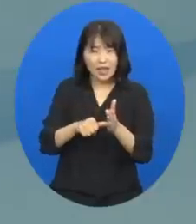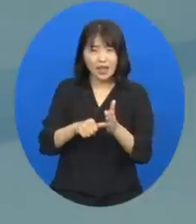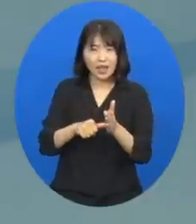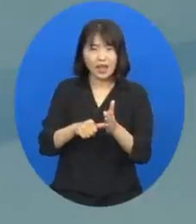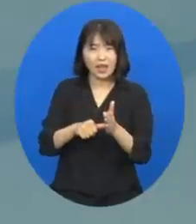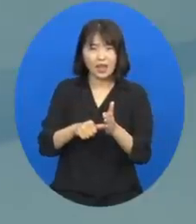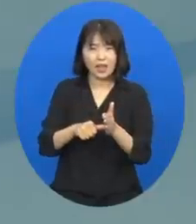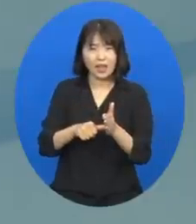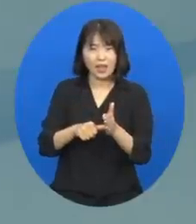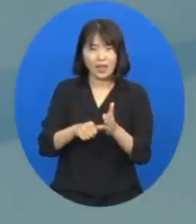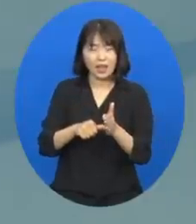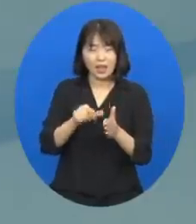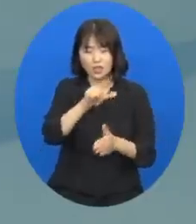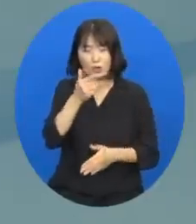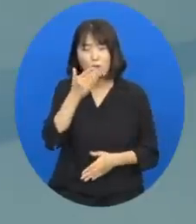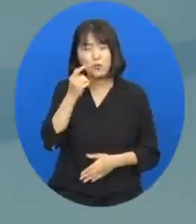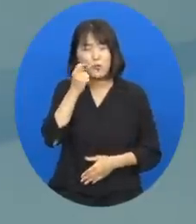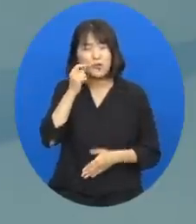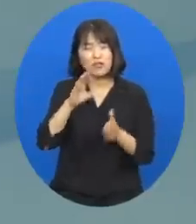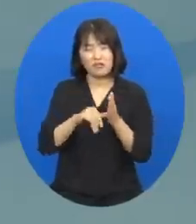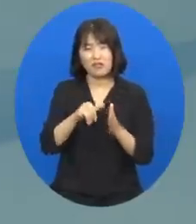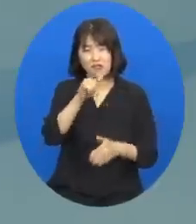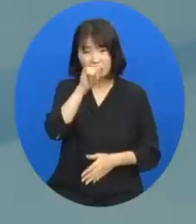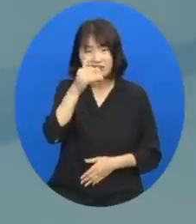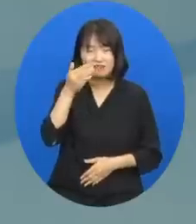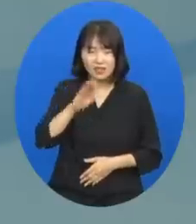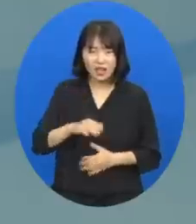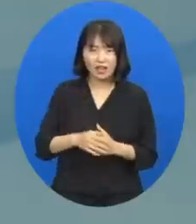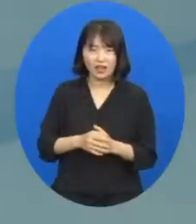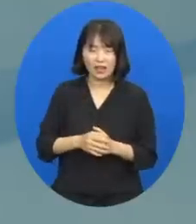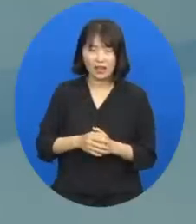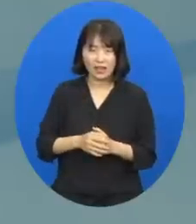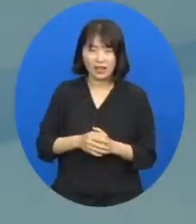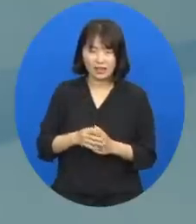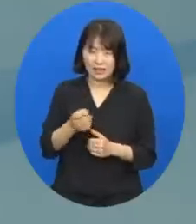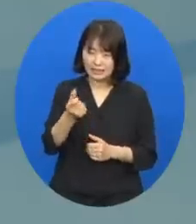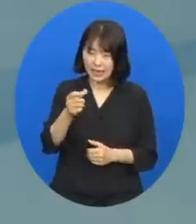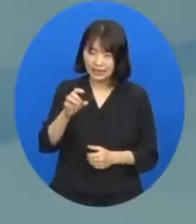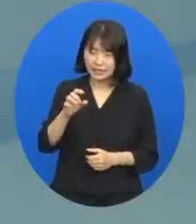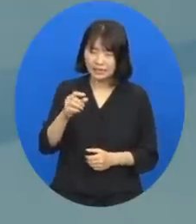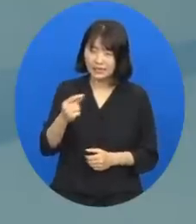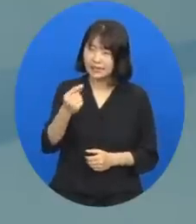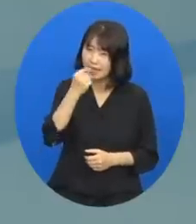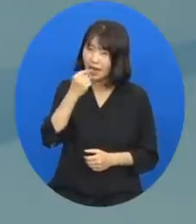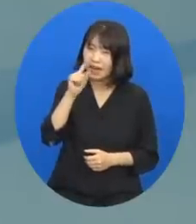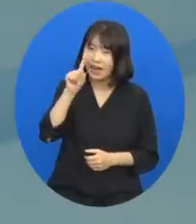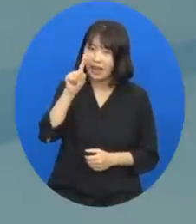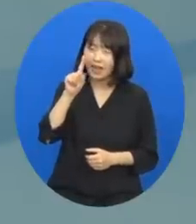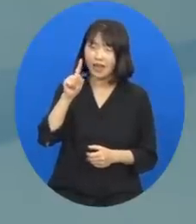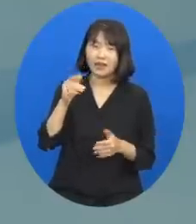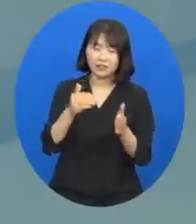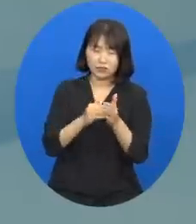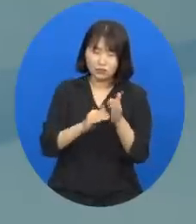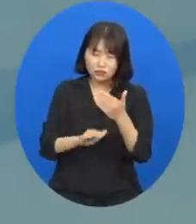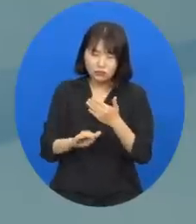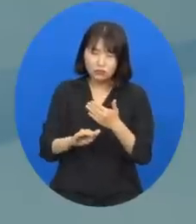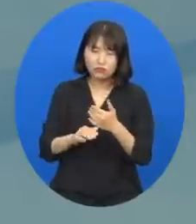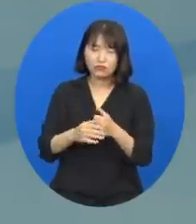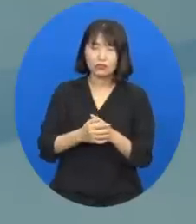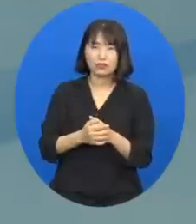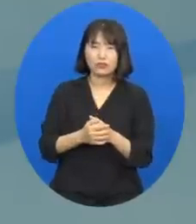좋겠단 생각을 종종 합니다 만나가 마치 그런거예요 광해는 예산은 것이 아니잖아요 지나갈